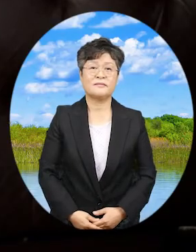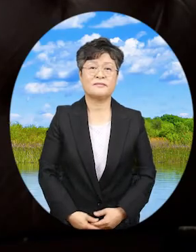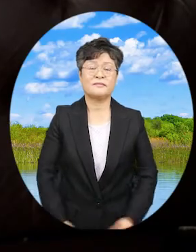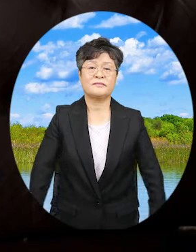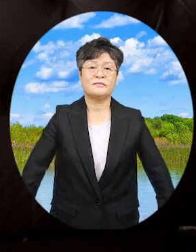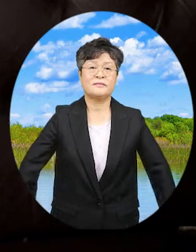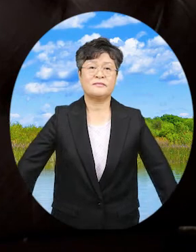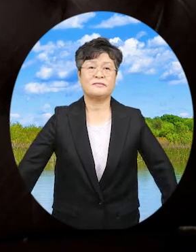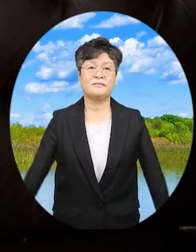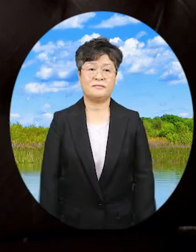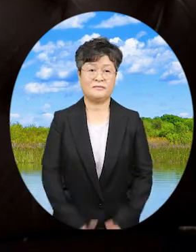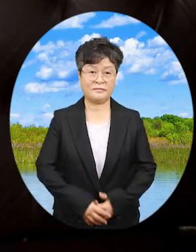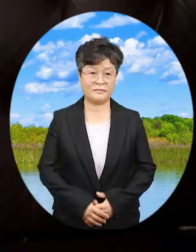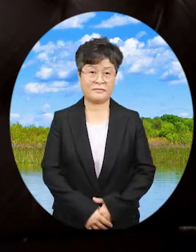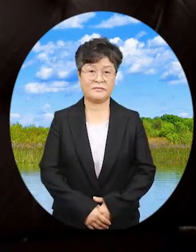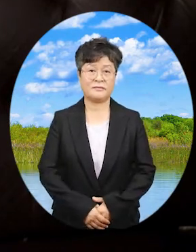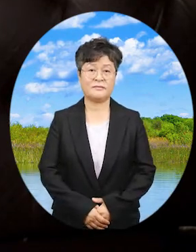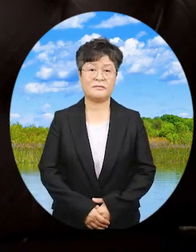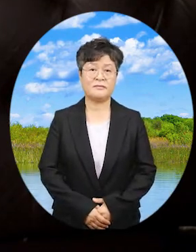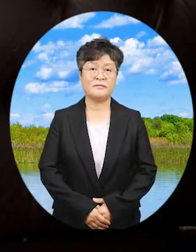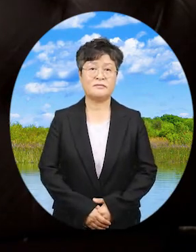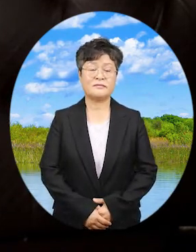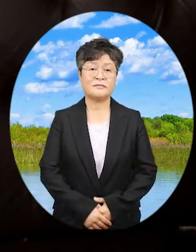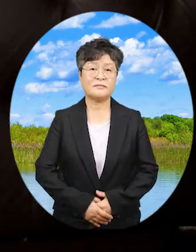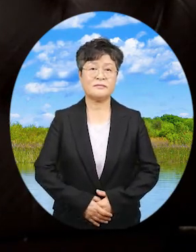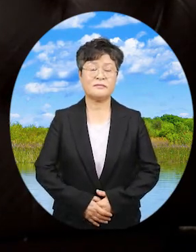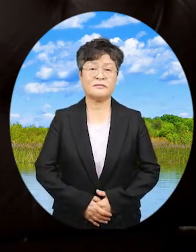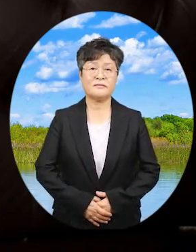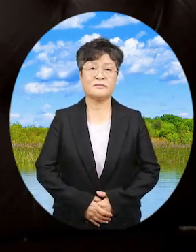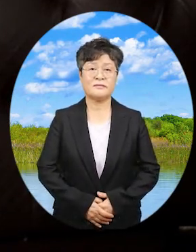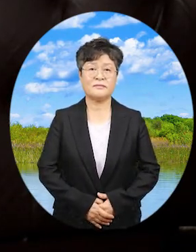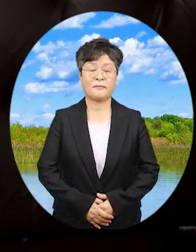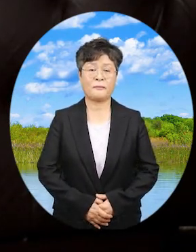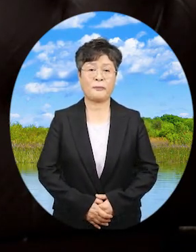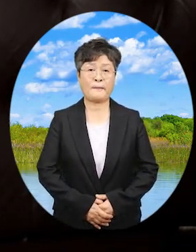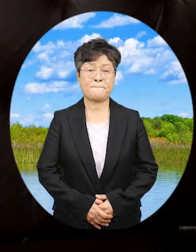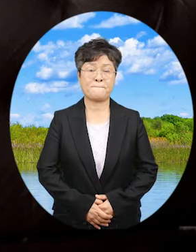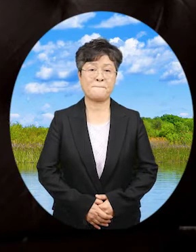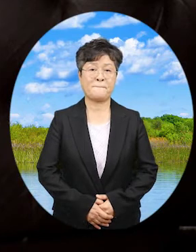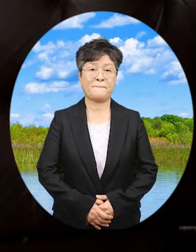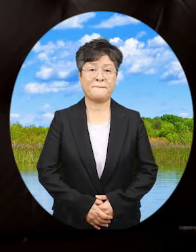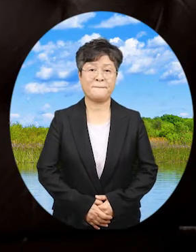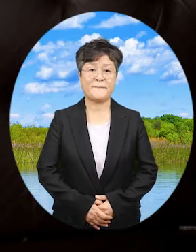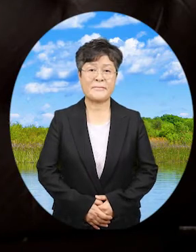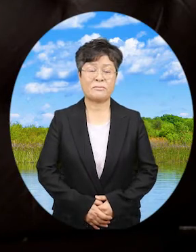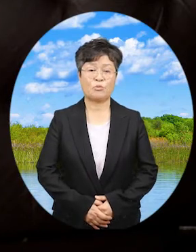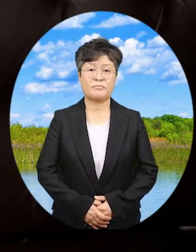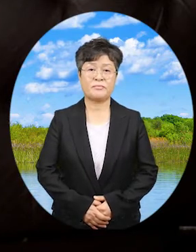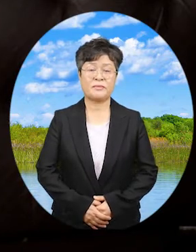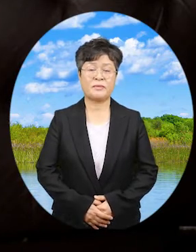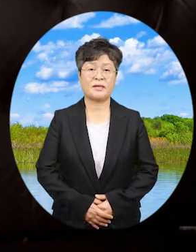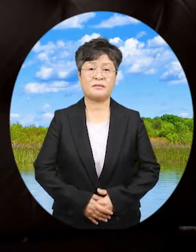예, 원천천에 대한 역사 이야기 잘 들었습니다. 저는 솔직히 얘기해서